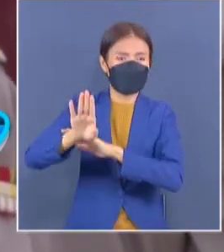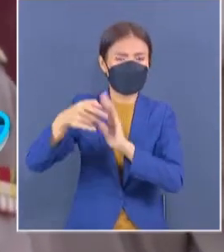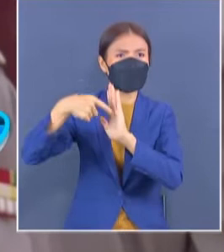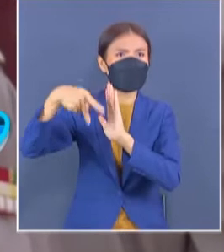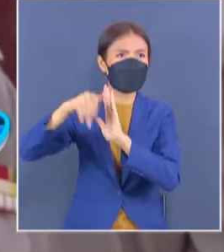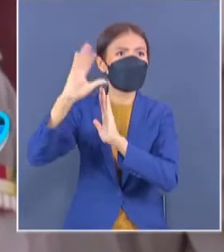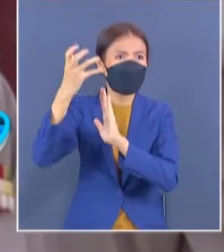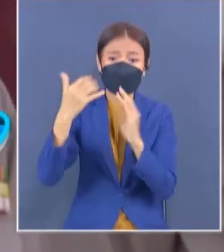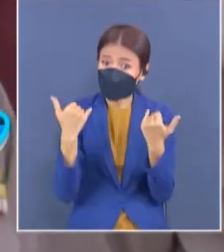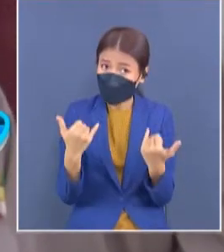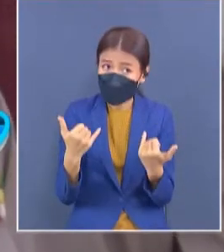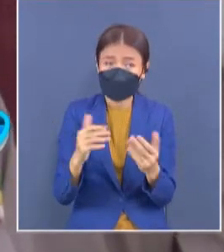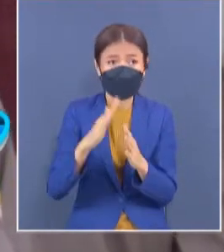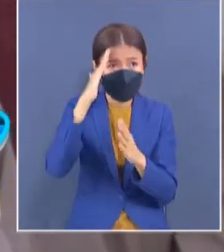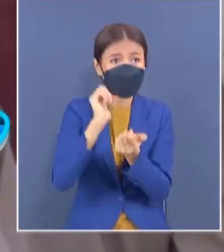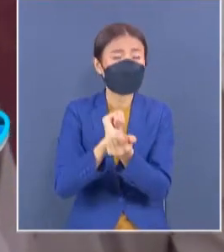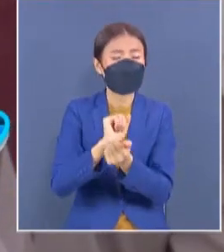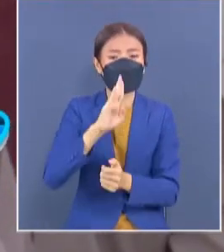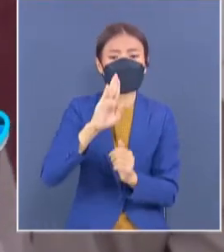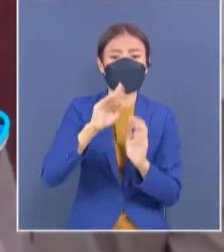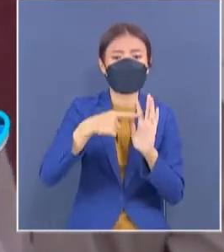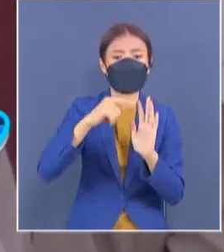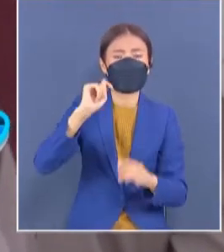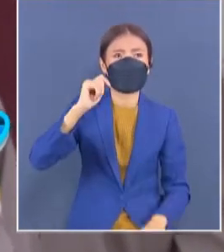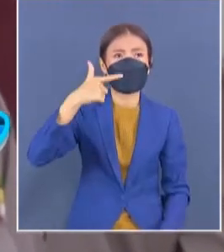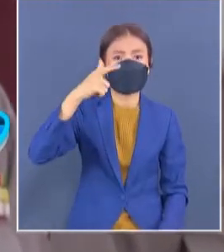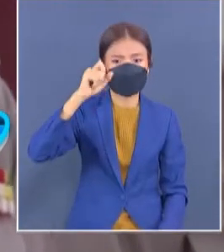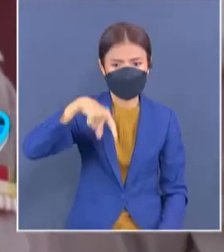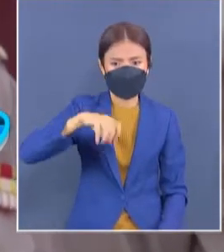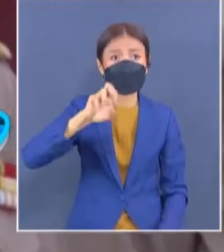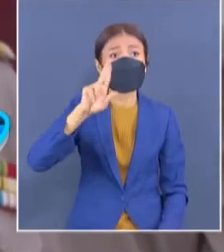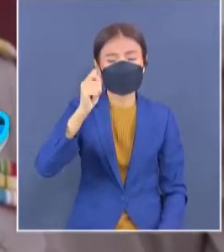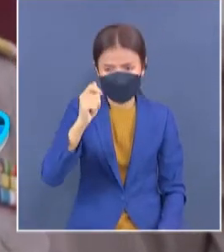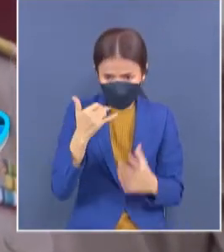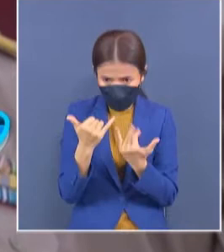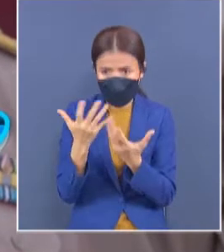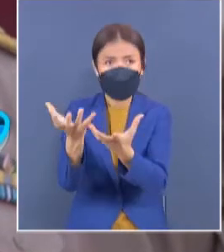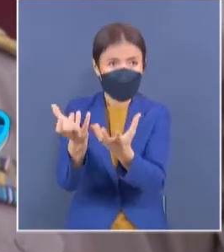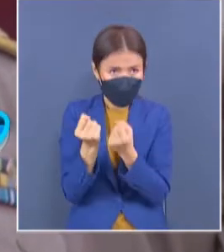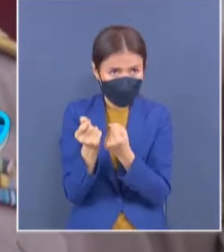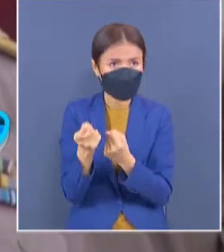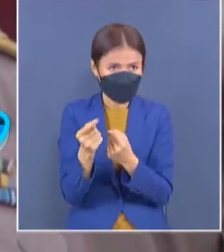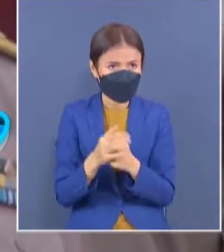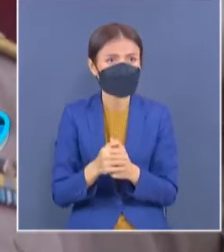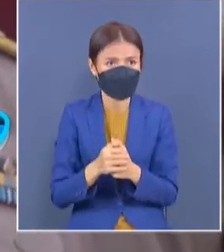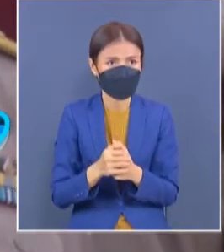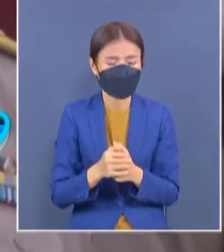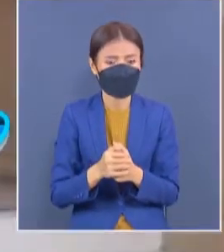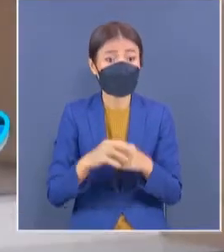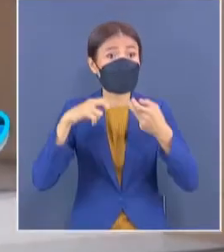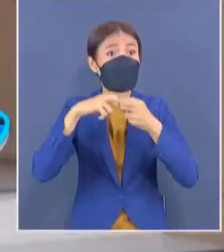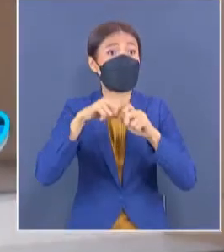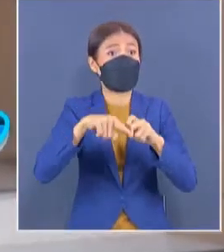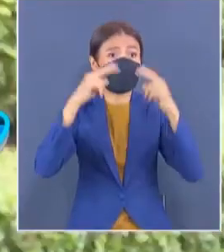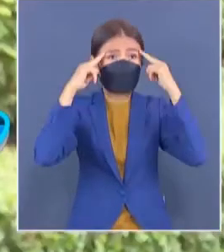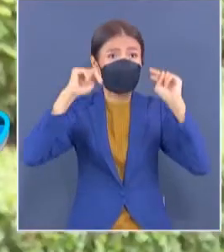อนนี้เนี่ยเจ้าของพื้นที่ก็คือทางสน.บางซื่อก็กำลังไปรับตัวอยู่ทีนี้เรื่องนี้เนี่ยนะฮะพลเอกประยุทธ์จันทร์โอชานาย